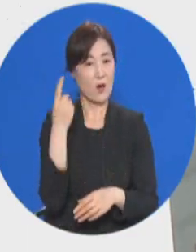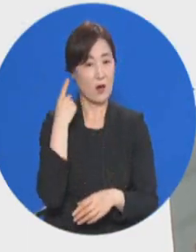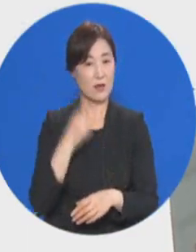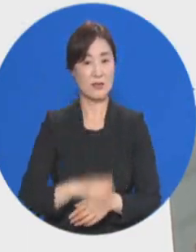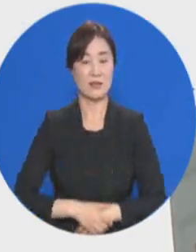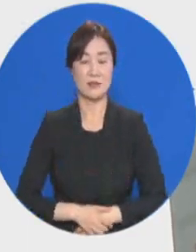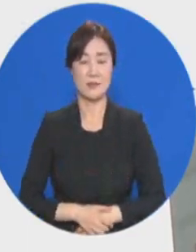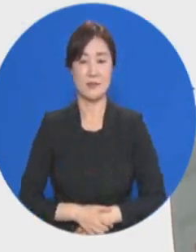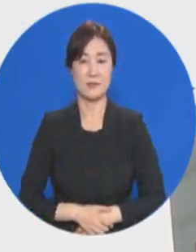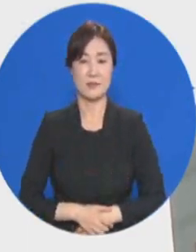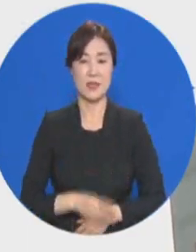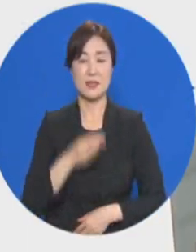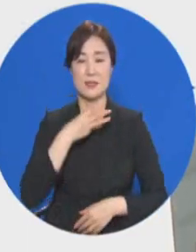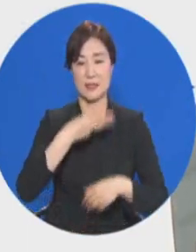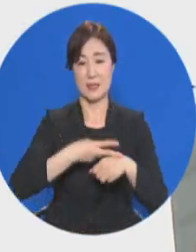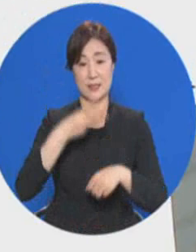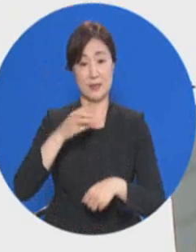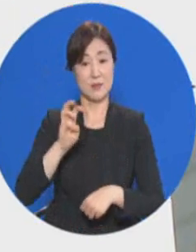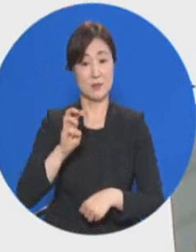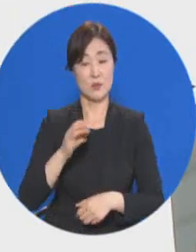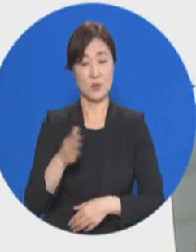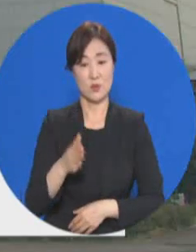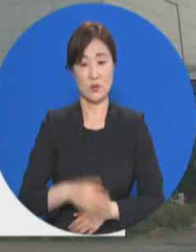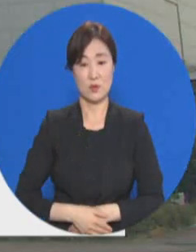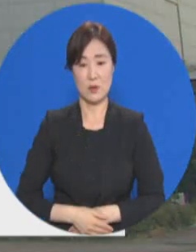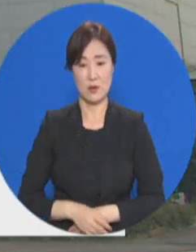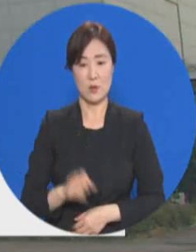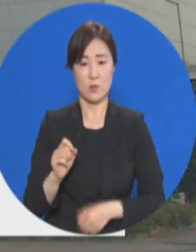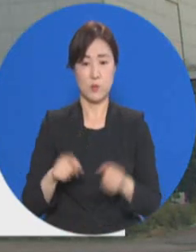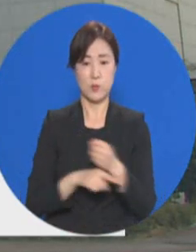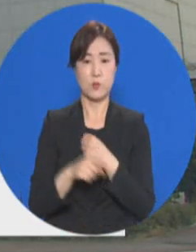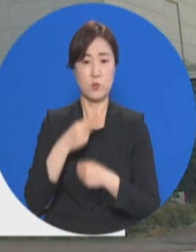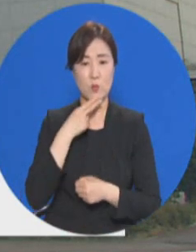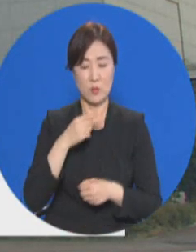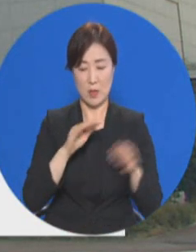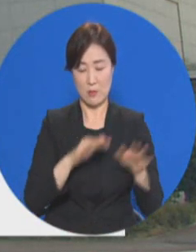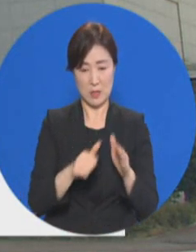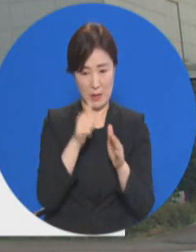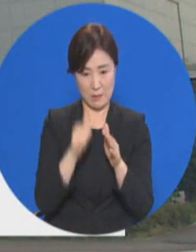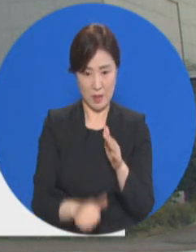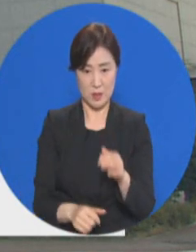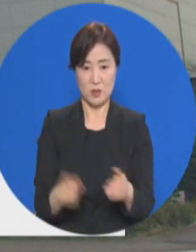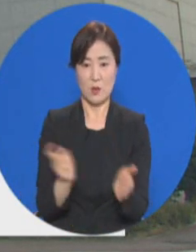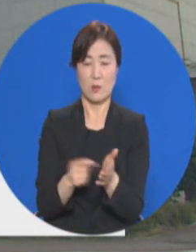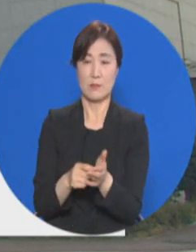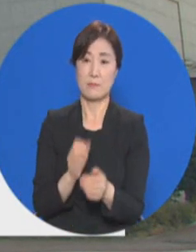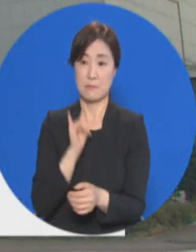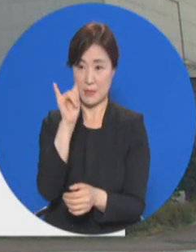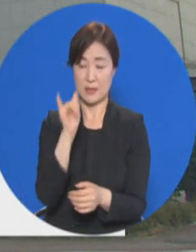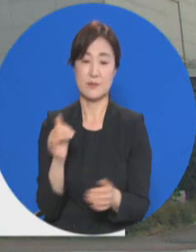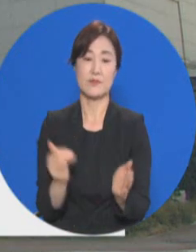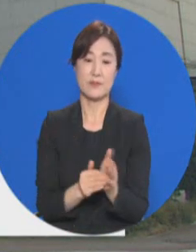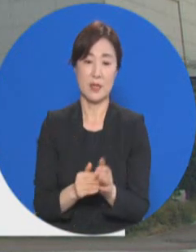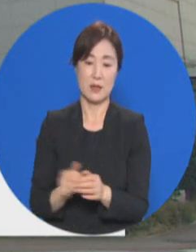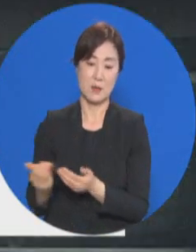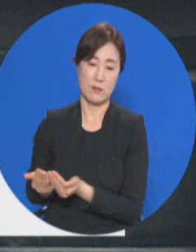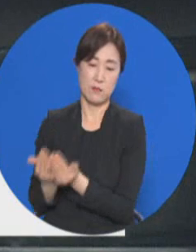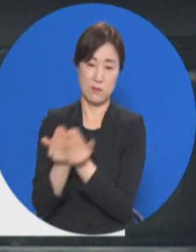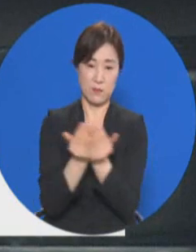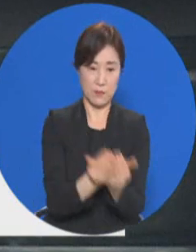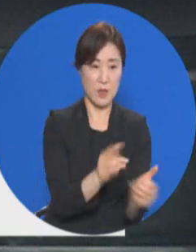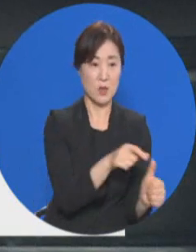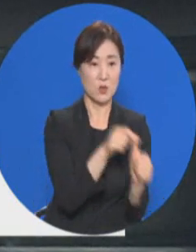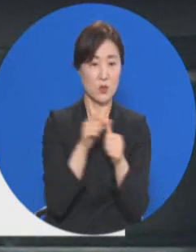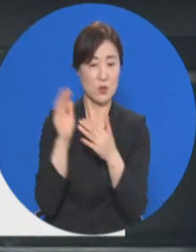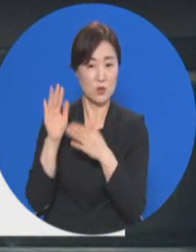앞 6km 해상에서 원인 미상으로 해상에 빠졌다며 해경에 구조를 요청했고 출동한 경비정에 구조된